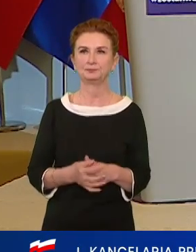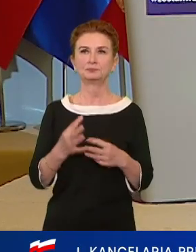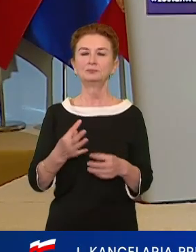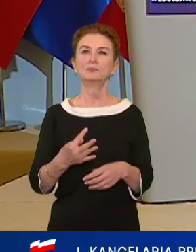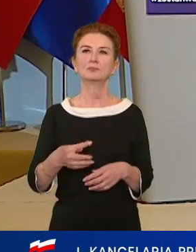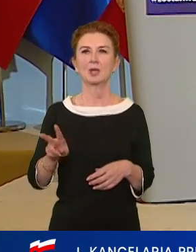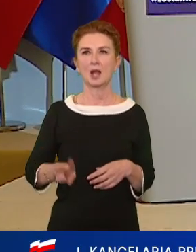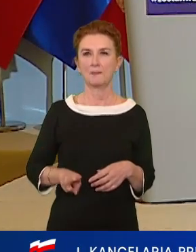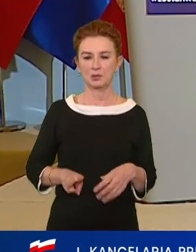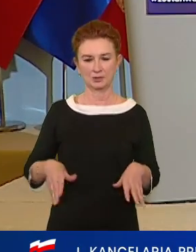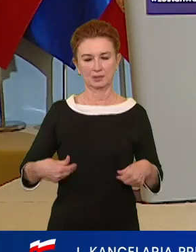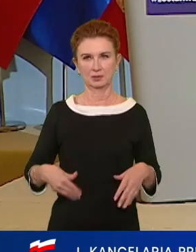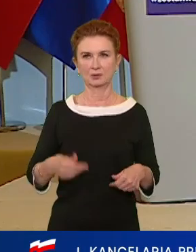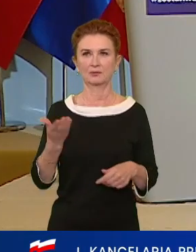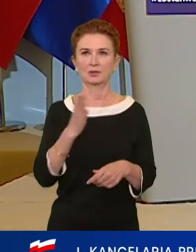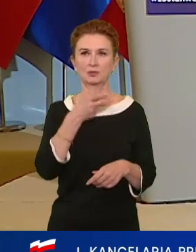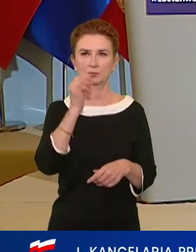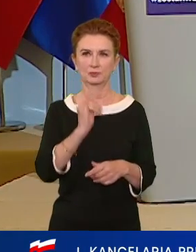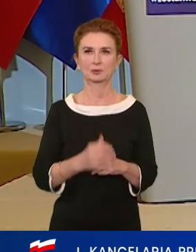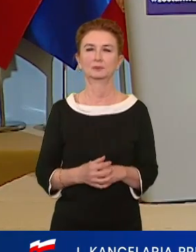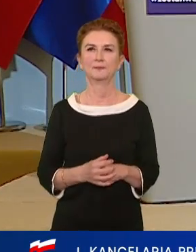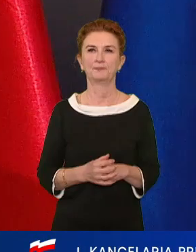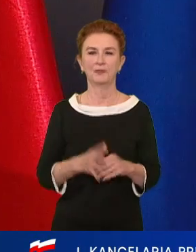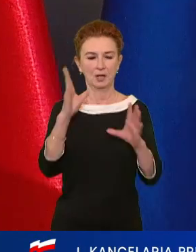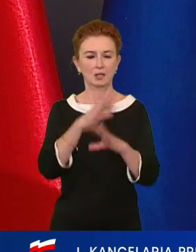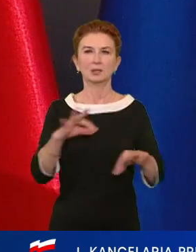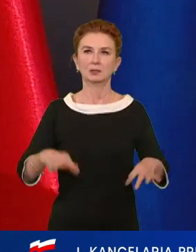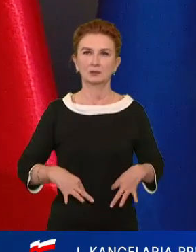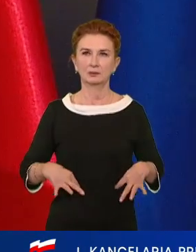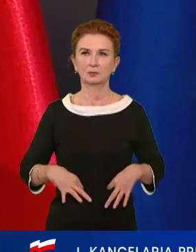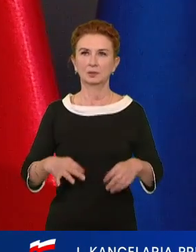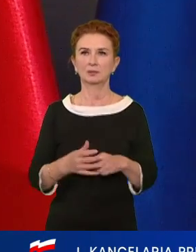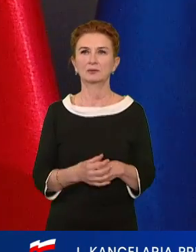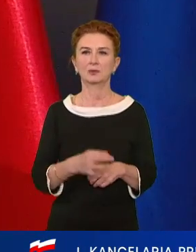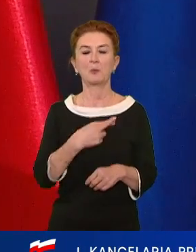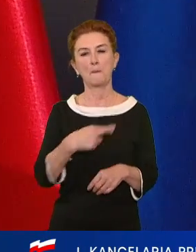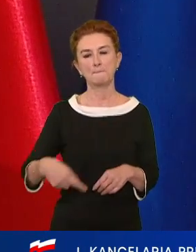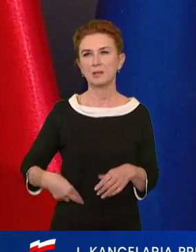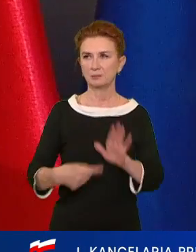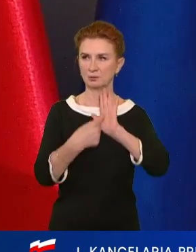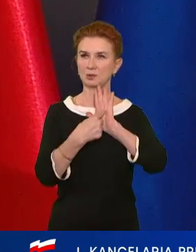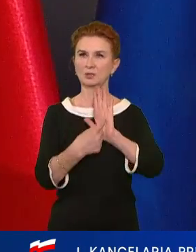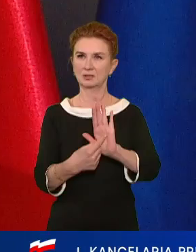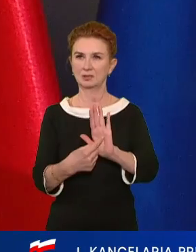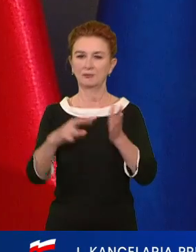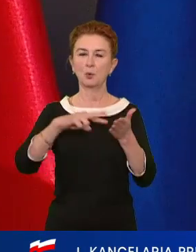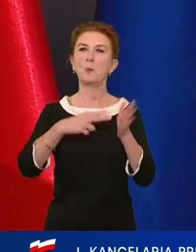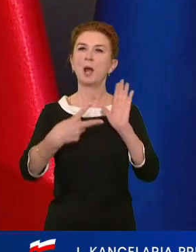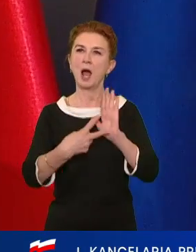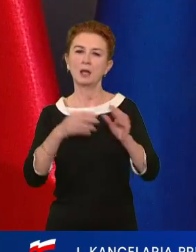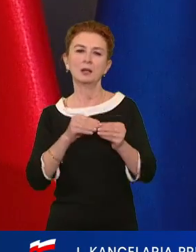głosu ministra zdrowia pana łukasza nowickiego szanowni państwo pan premier właśnie przedstawił ten plan